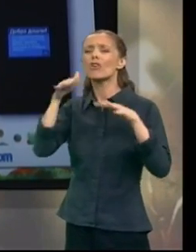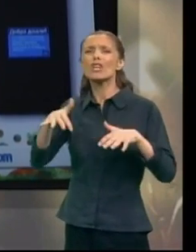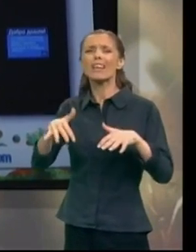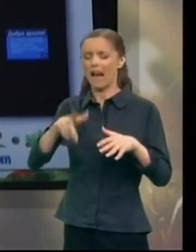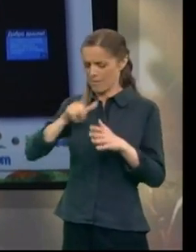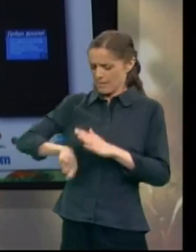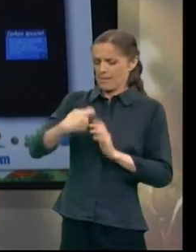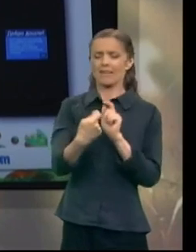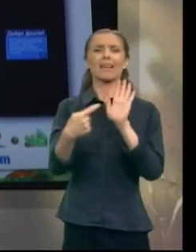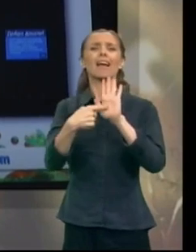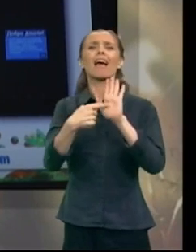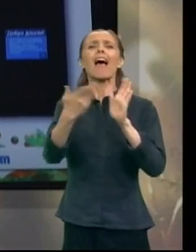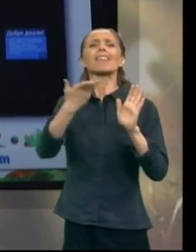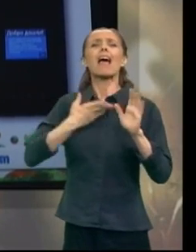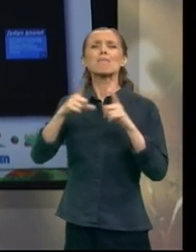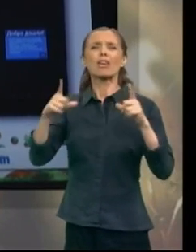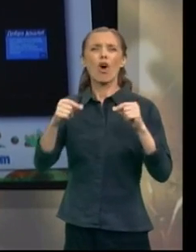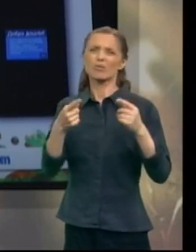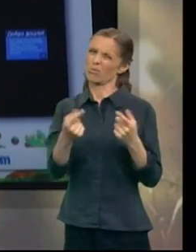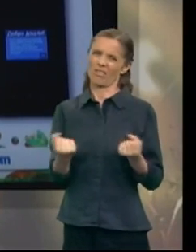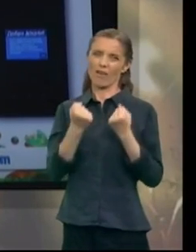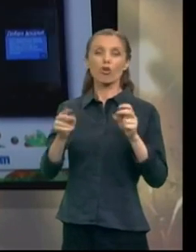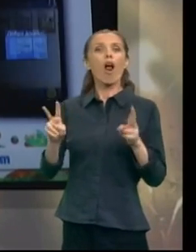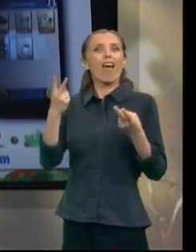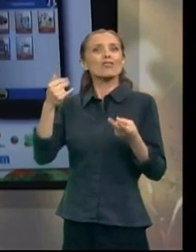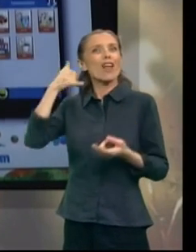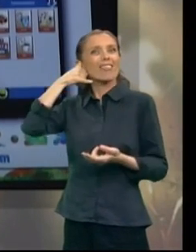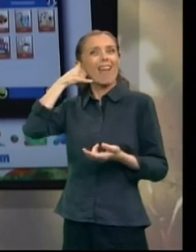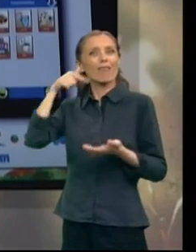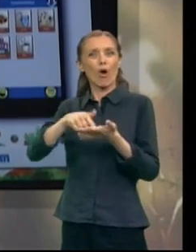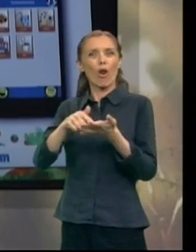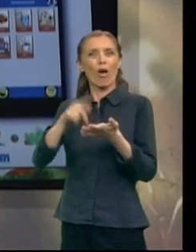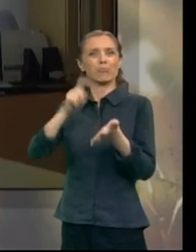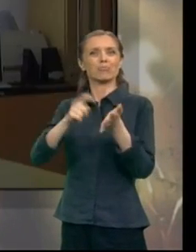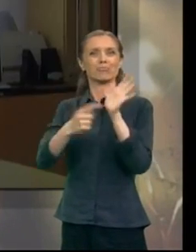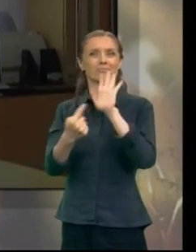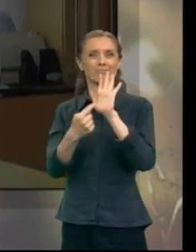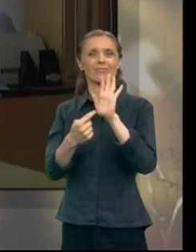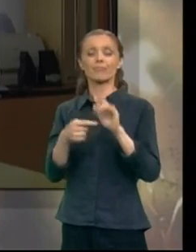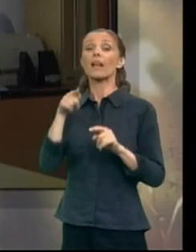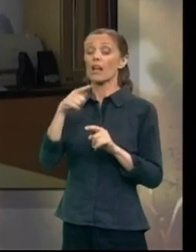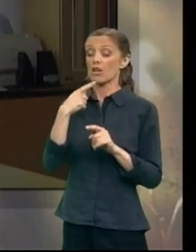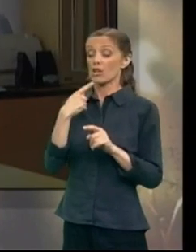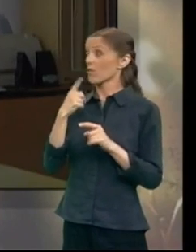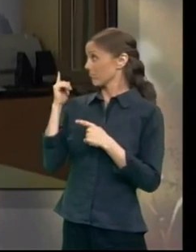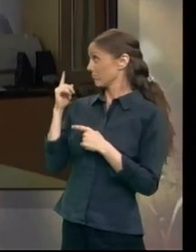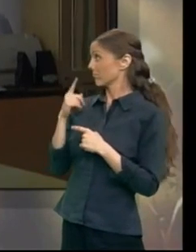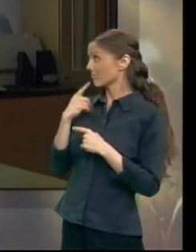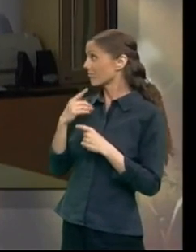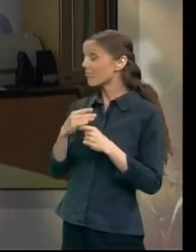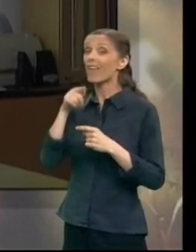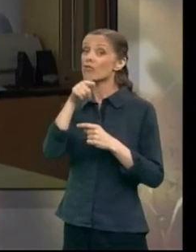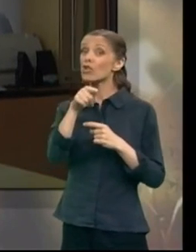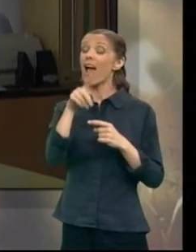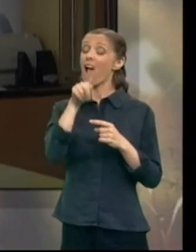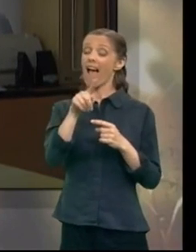tako. Mnogo je lakše putem telefona. Aplikacija je potpuno prazna da bi roditelj ili staratelj konfigurisao